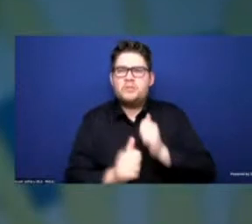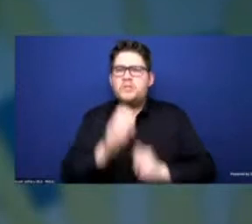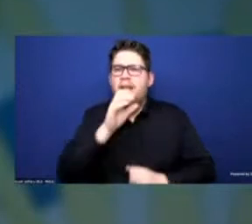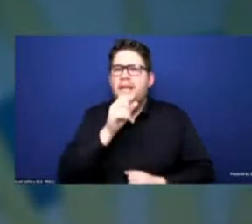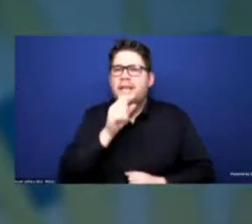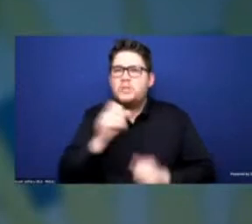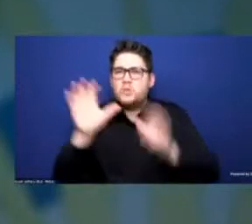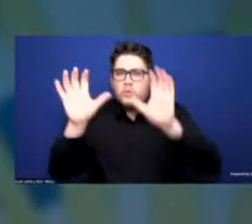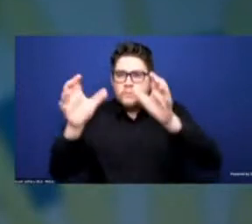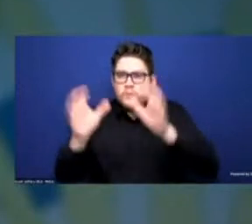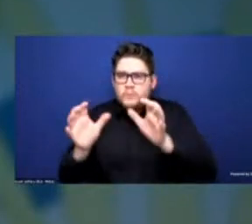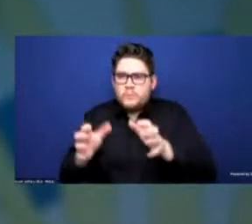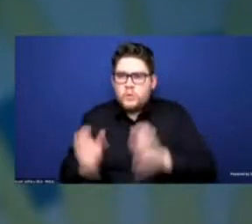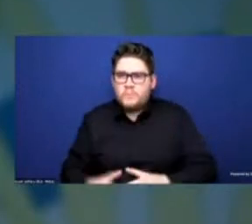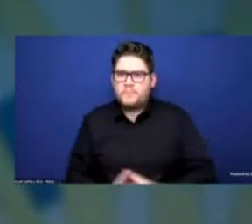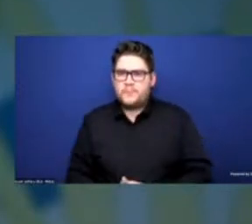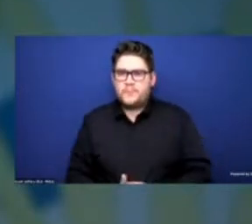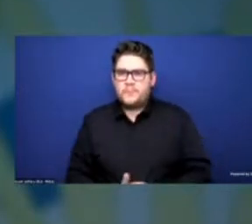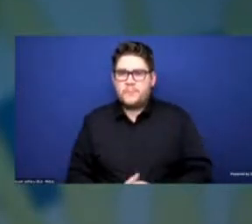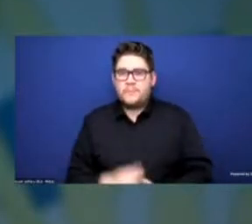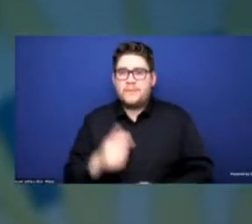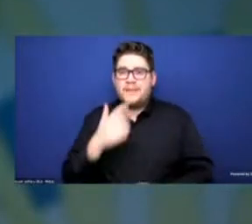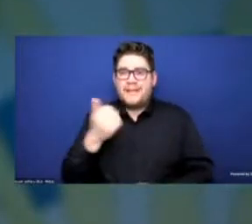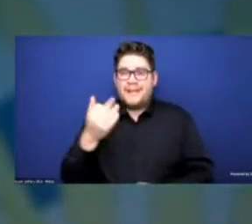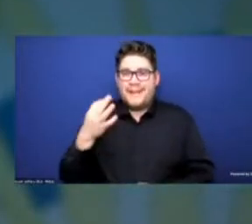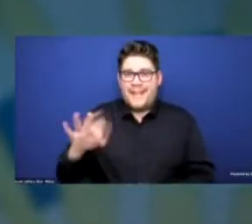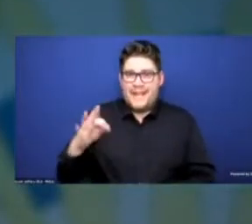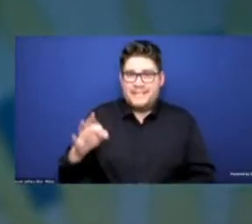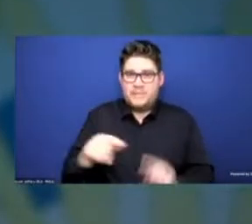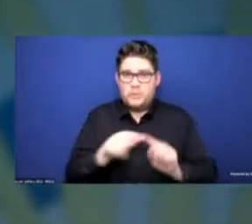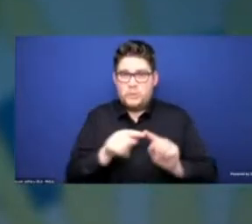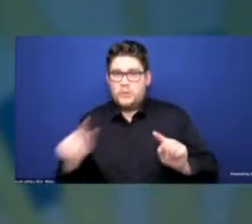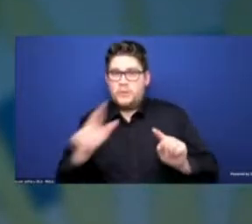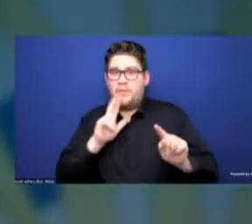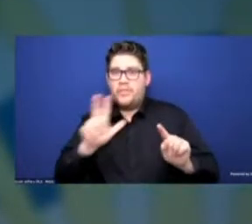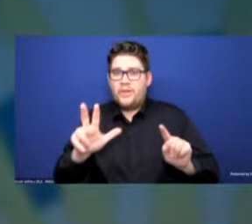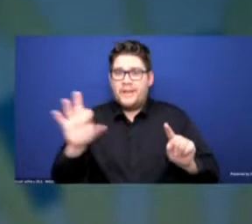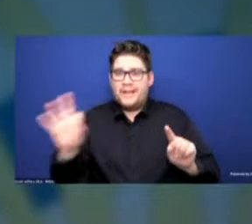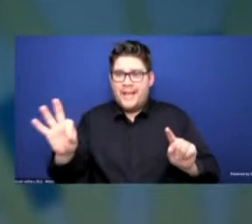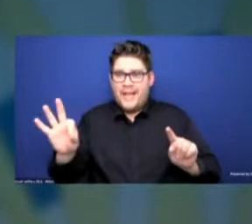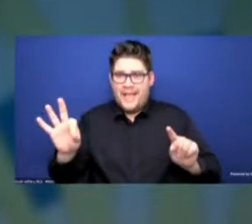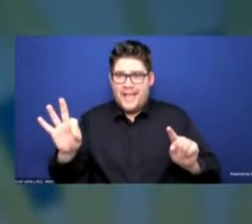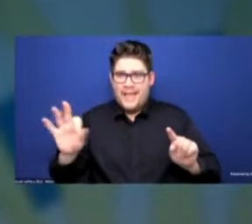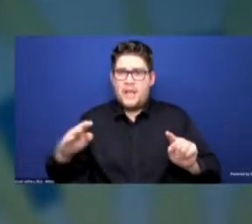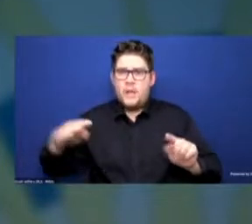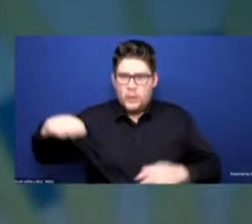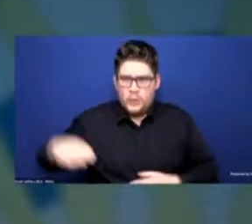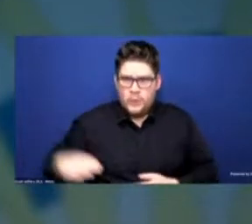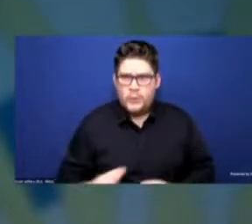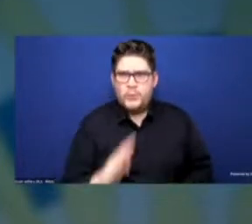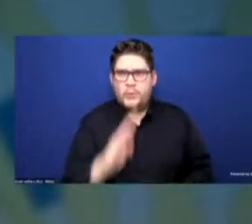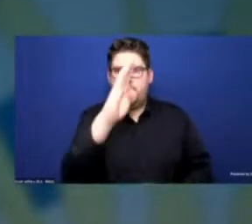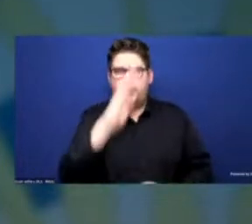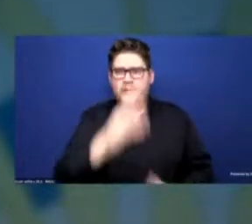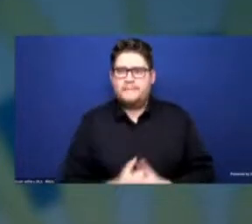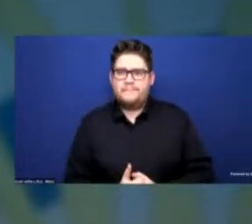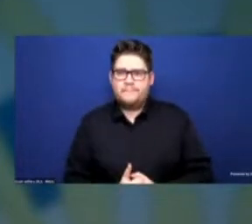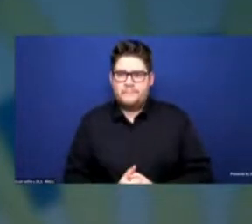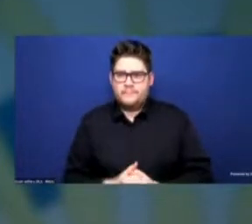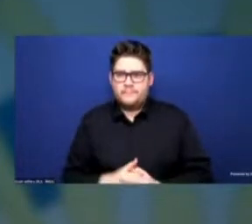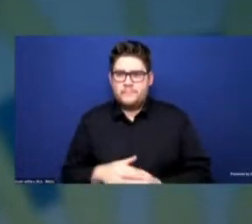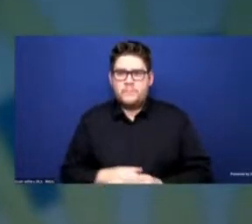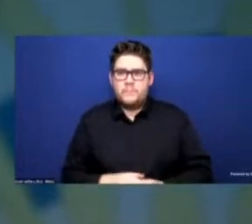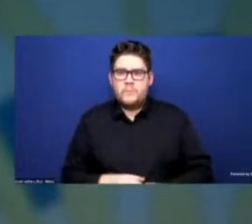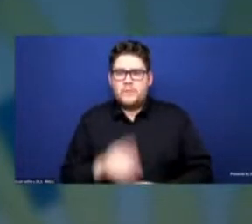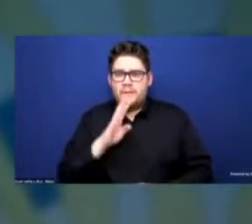计的 age 时间 group. 多 We've 1 also 小时 seen 少1小时这个数不一样 increases 所以 in the 这个呢 40 to 是7 59 天 year 平 age 均 group 数 and 这个也看出 60 to 来 79 and